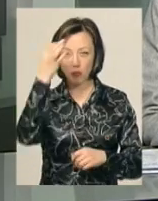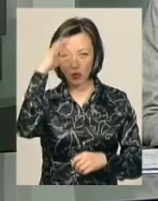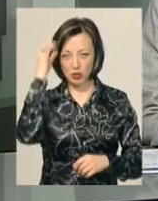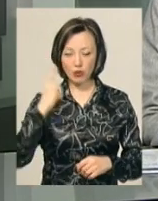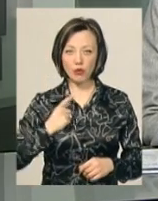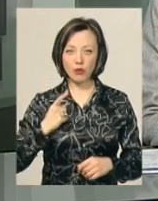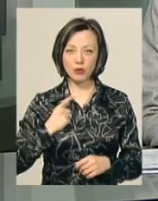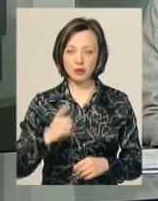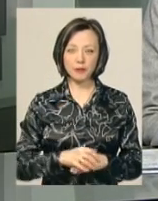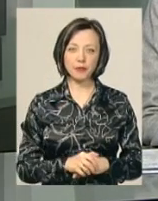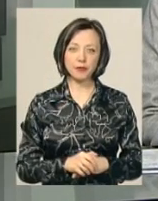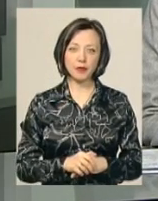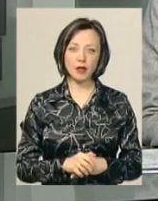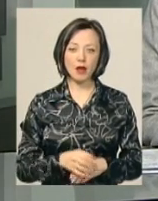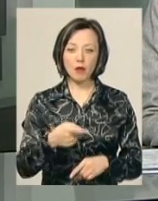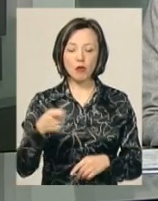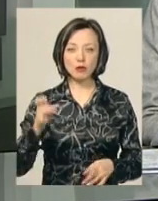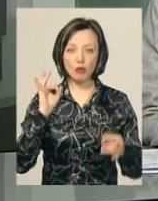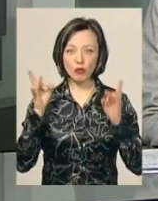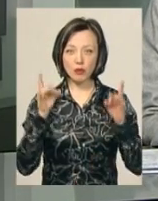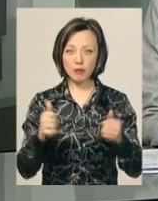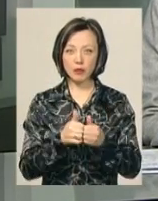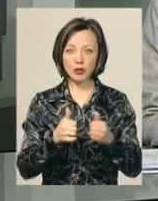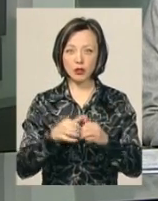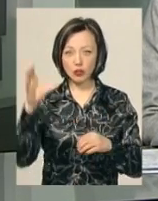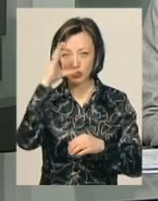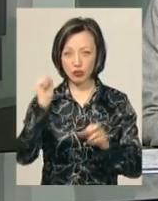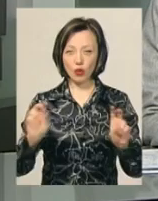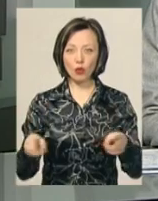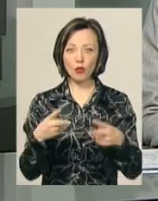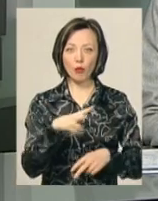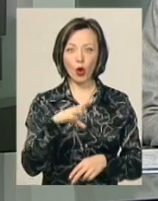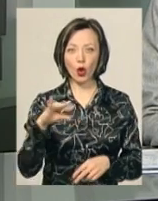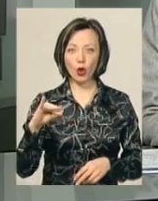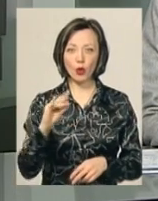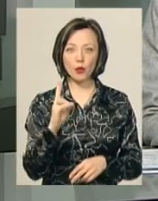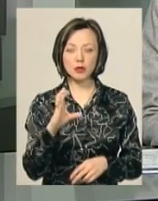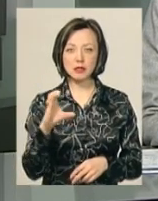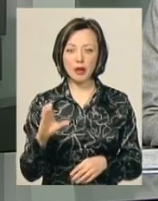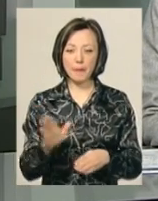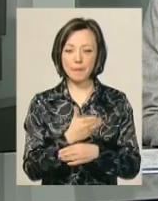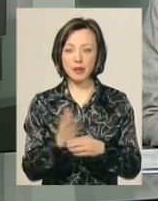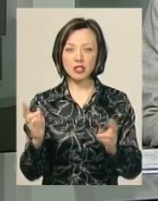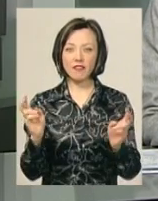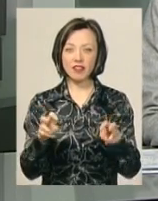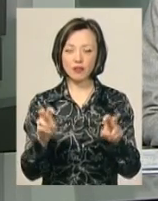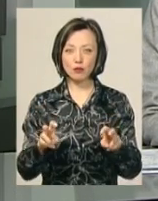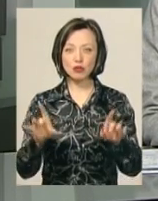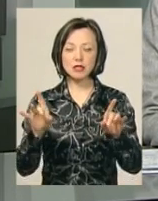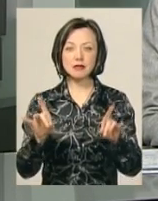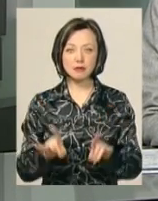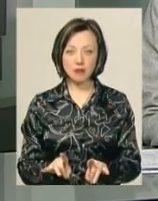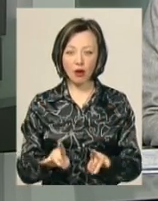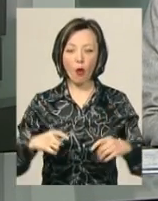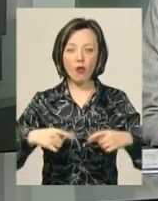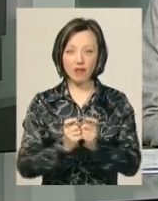охорони Наталія Заболотна. Постріли пролунали поблизу нічного клубу «Люкс». Як з'ясувалося, між відвідувачами закладу виник конфлікт.